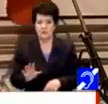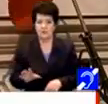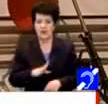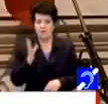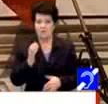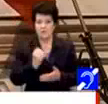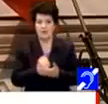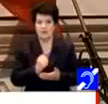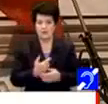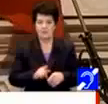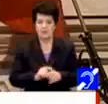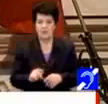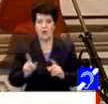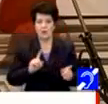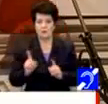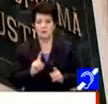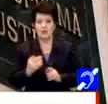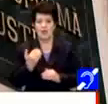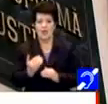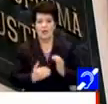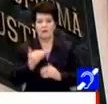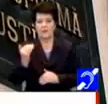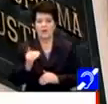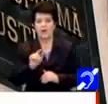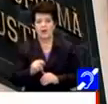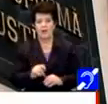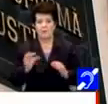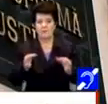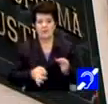aceasta nu i-a fost acceptată de către Consiliul Superior al Magistraturii.